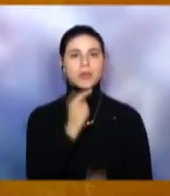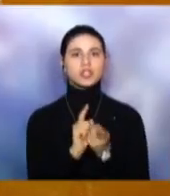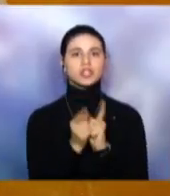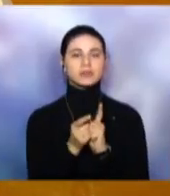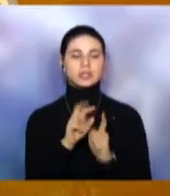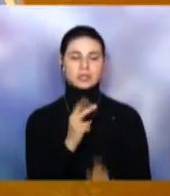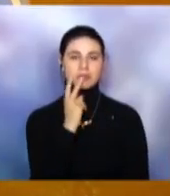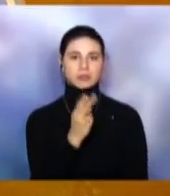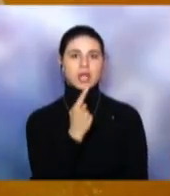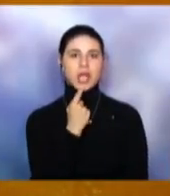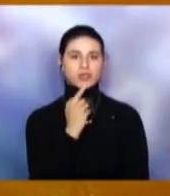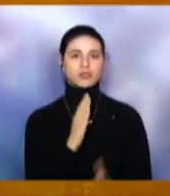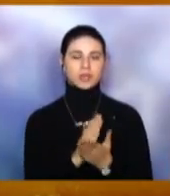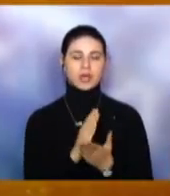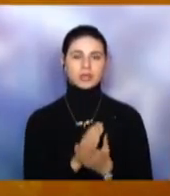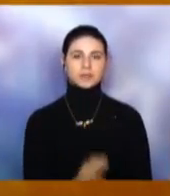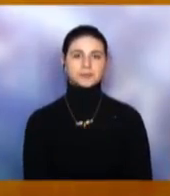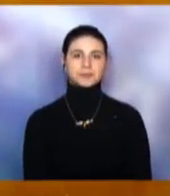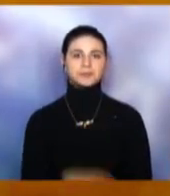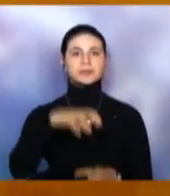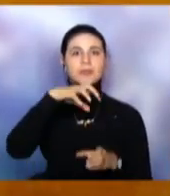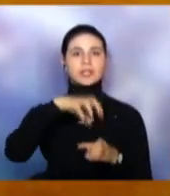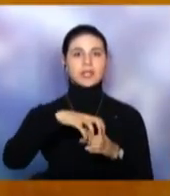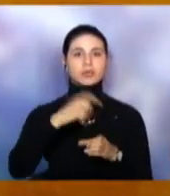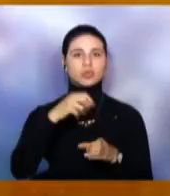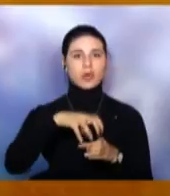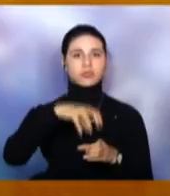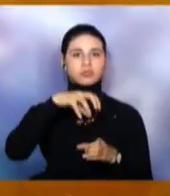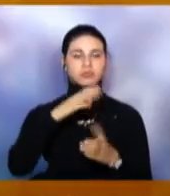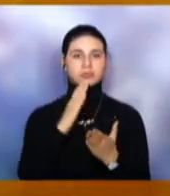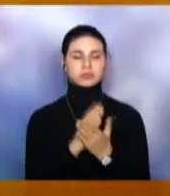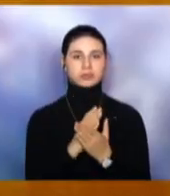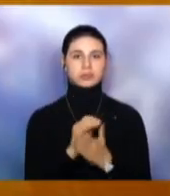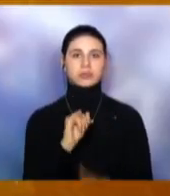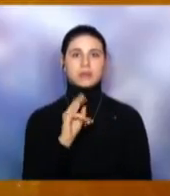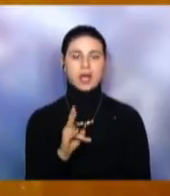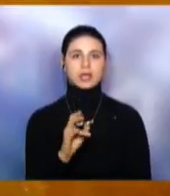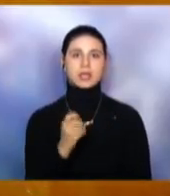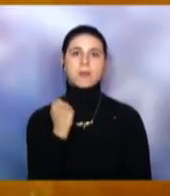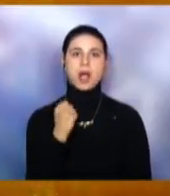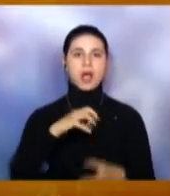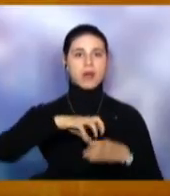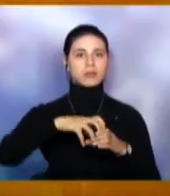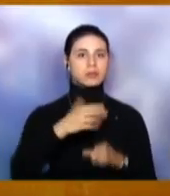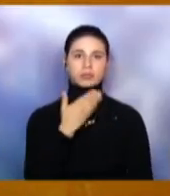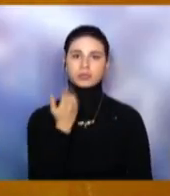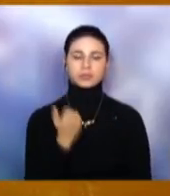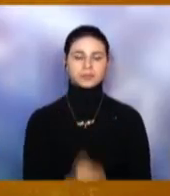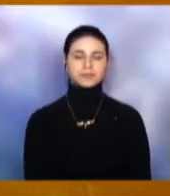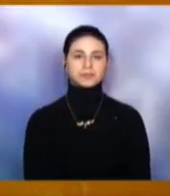და საეჭოდ გამოიყურება, ქილის სახურავი ამოზნექილია ან ჭიდრო დარეკვის ქილის